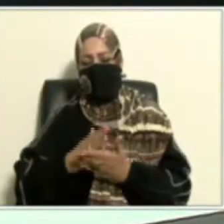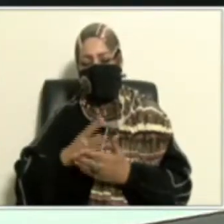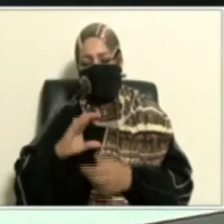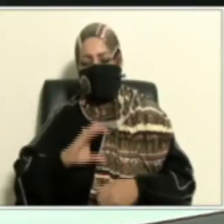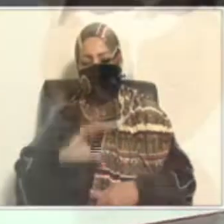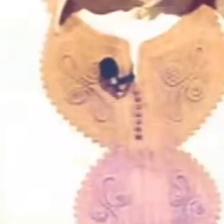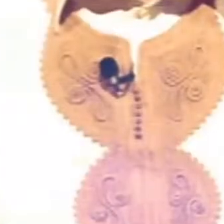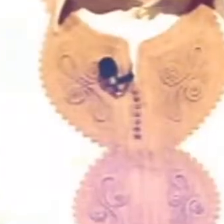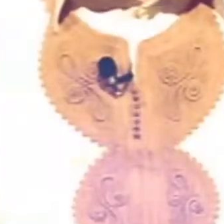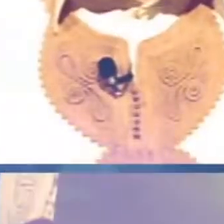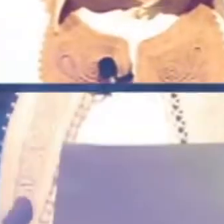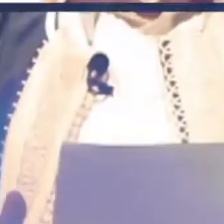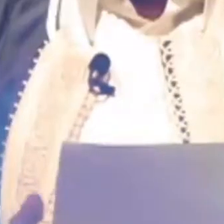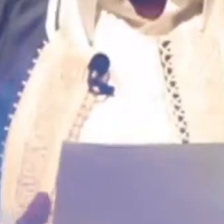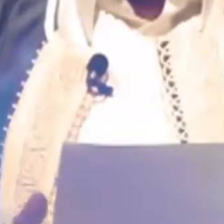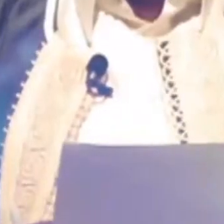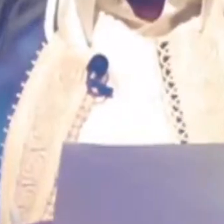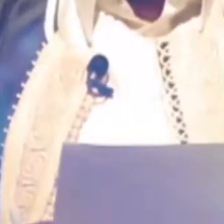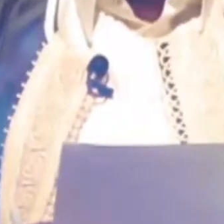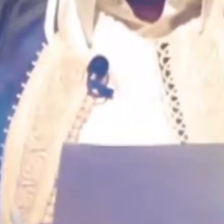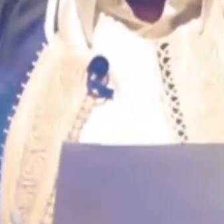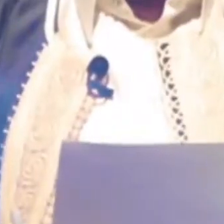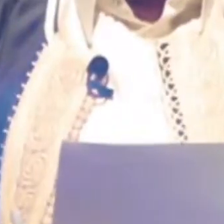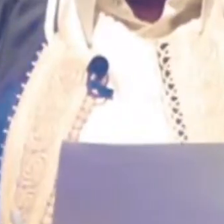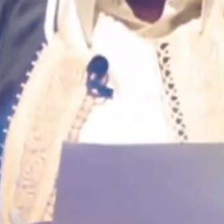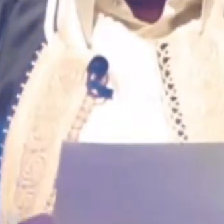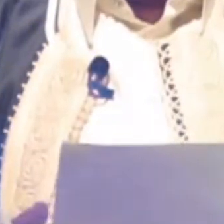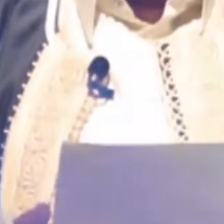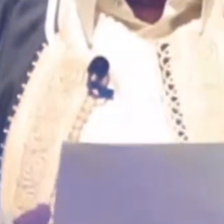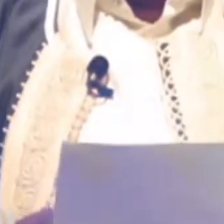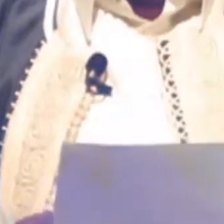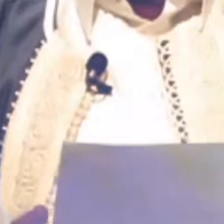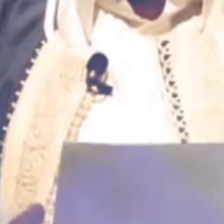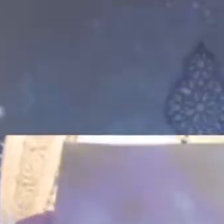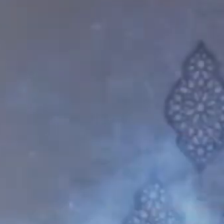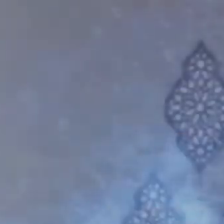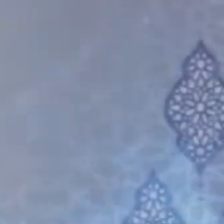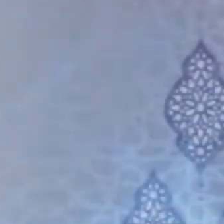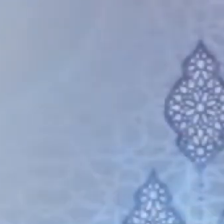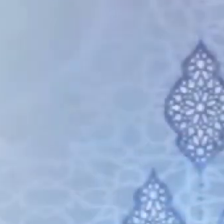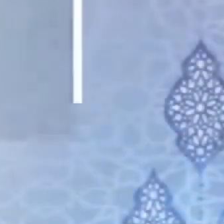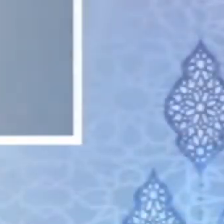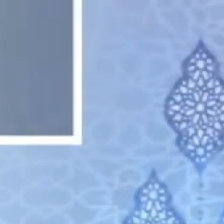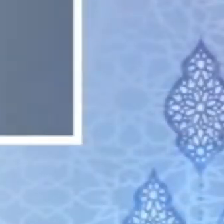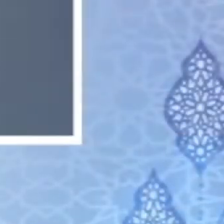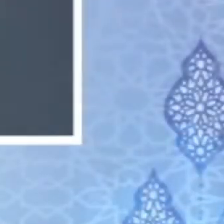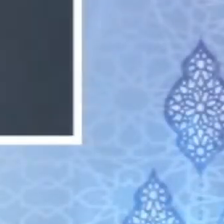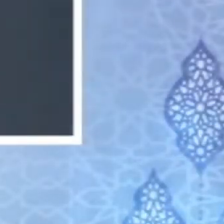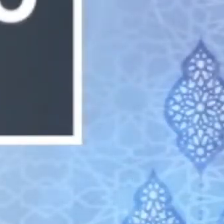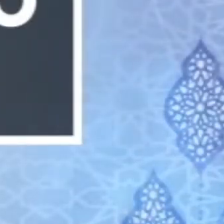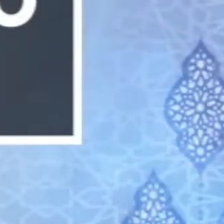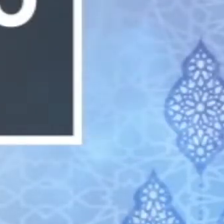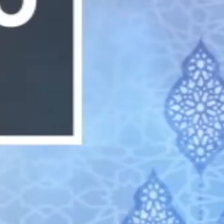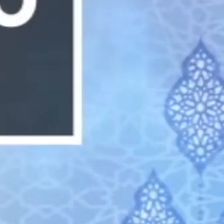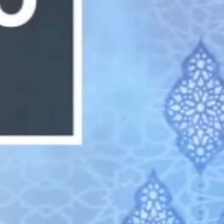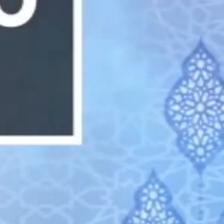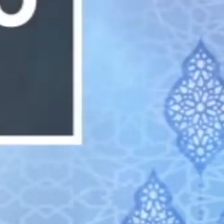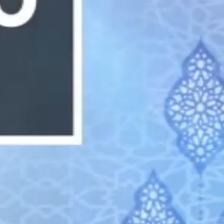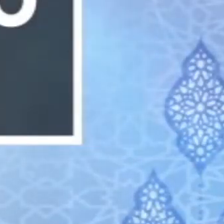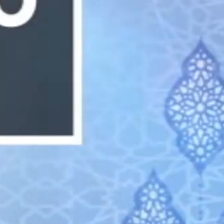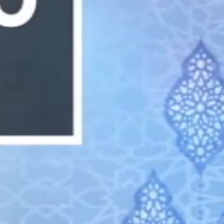ونأخذ من ضياهم إخاء، إن أمر الناس شورى،